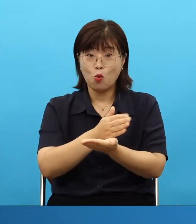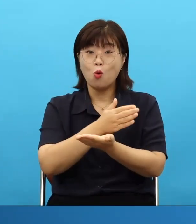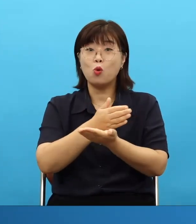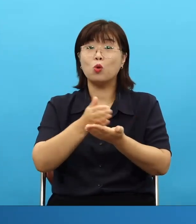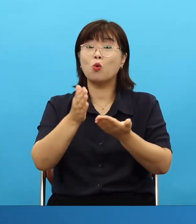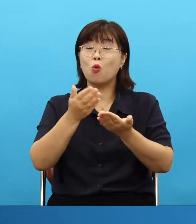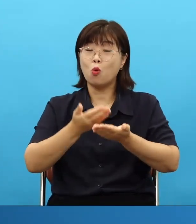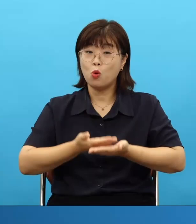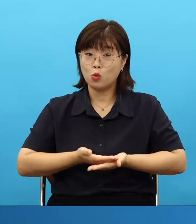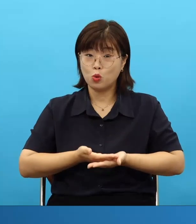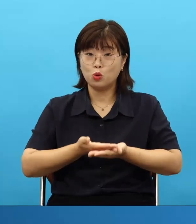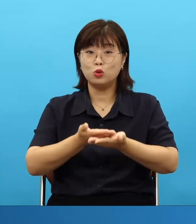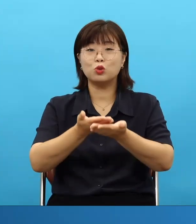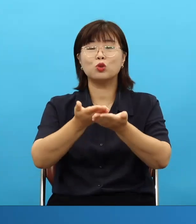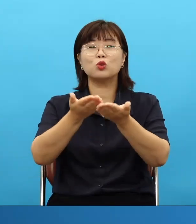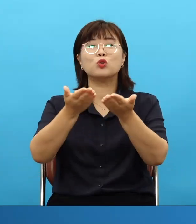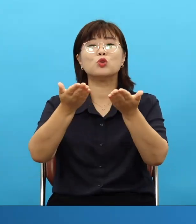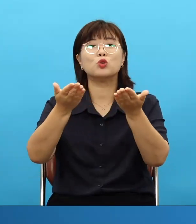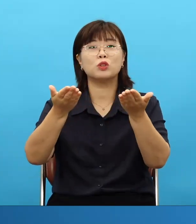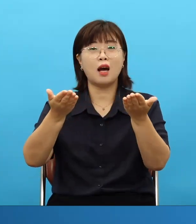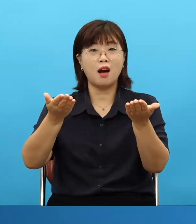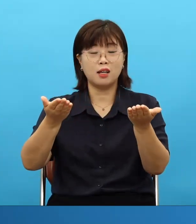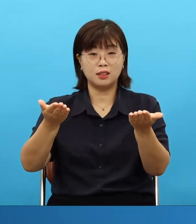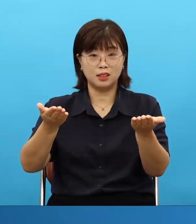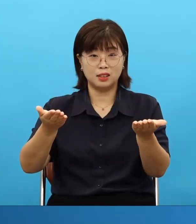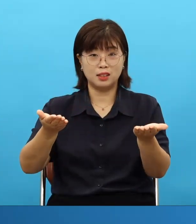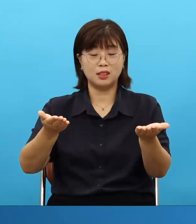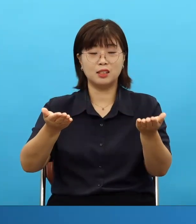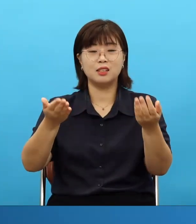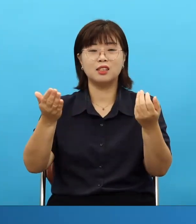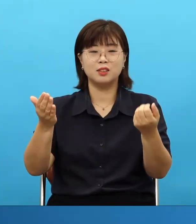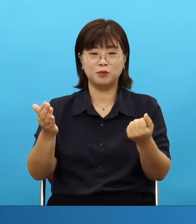평안을 골고루 주나니